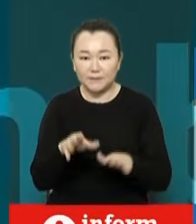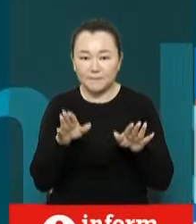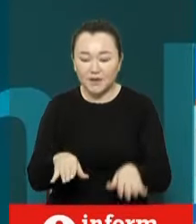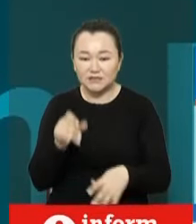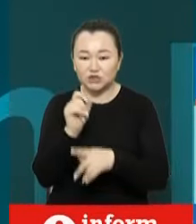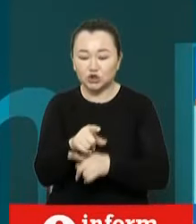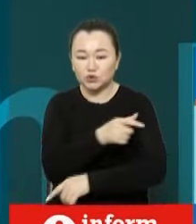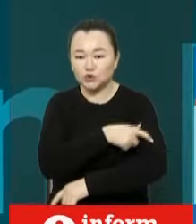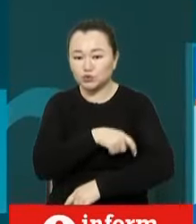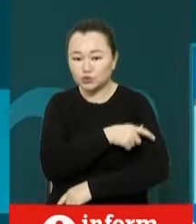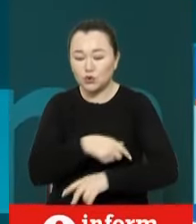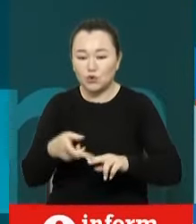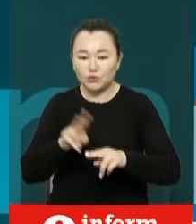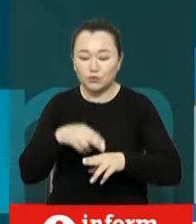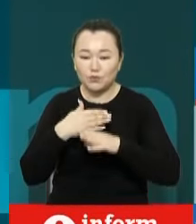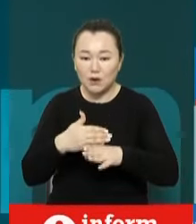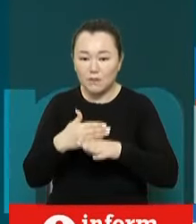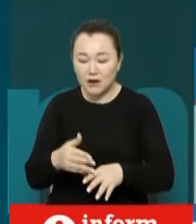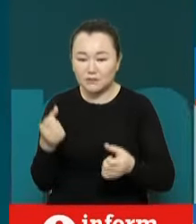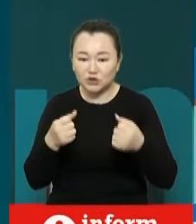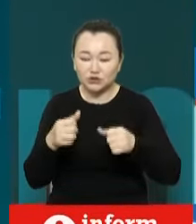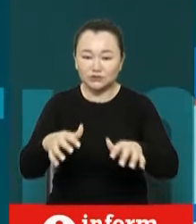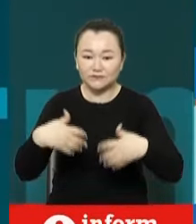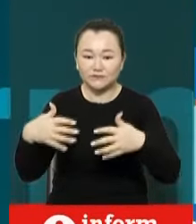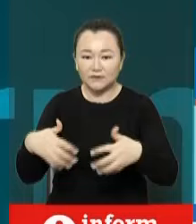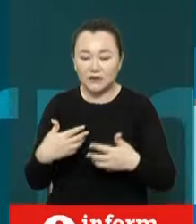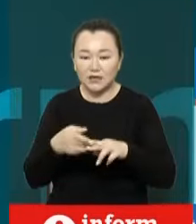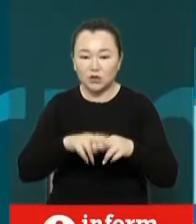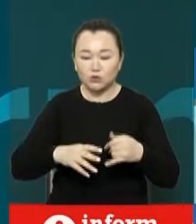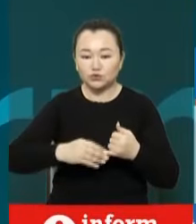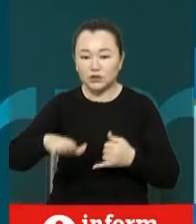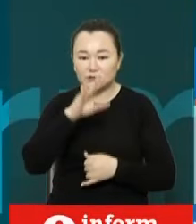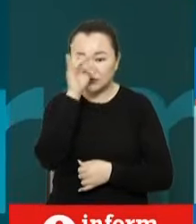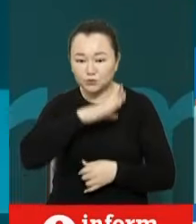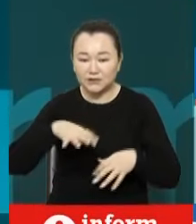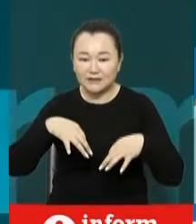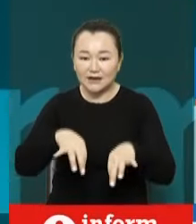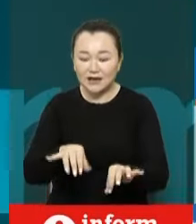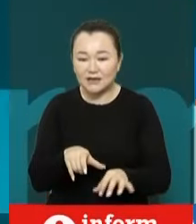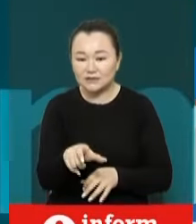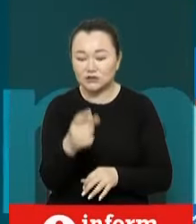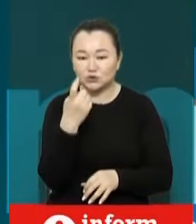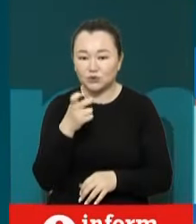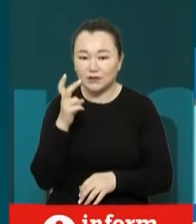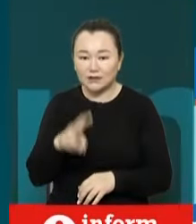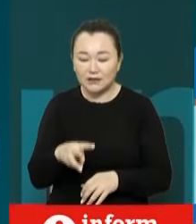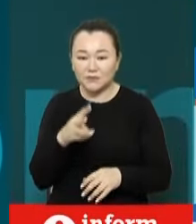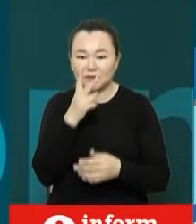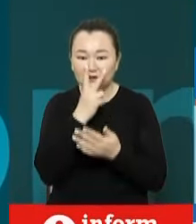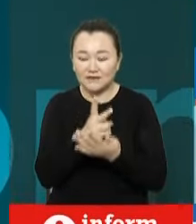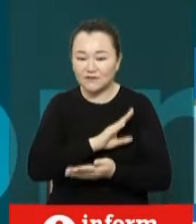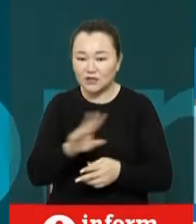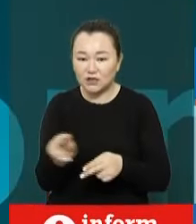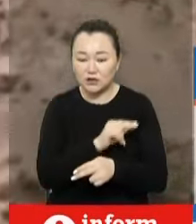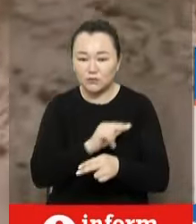дежурных которые помогают вызволять транспорт данный участок Республиканской трассы протяжённостью всто ме не видел ремонта